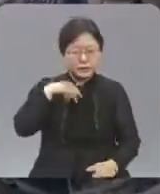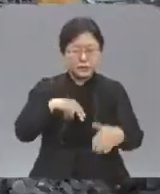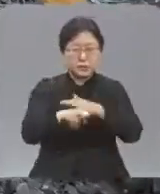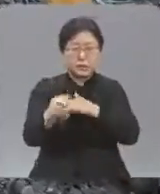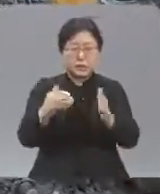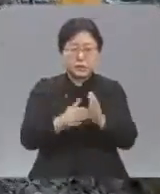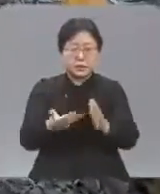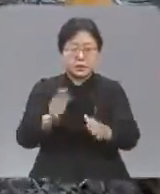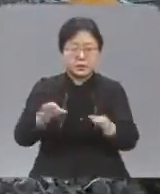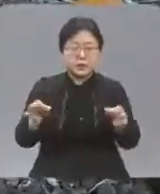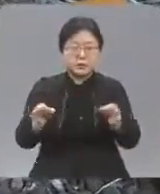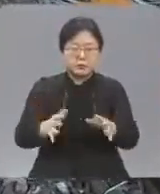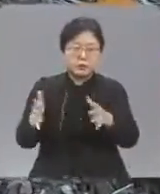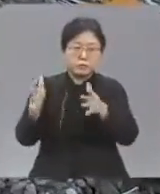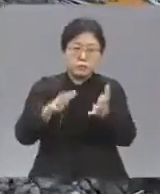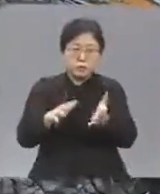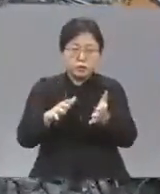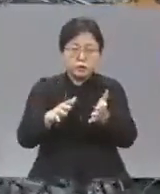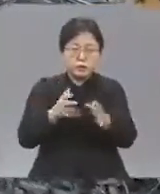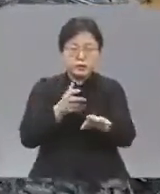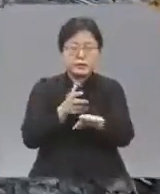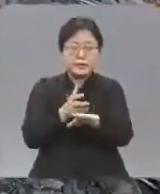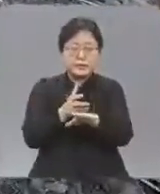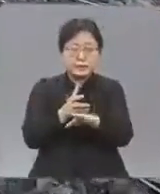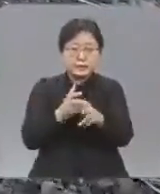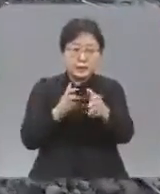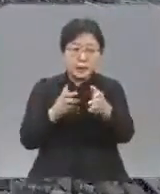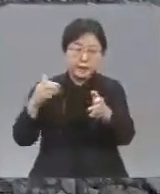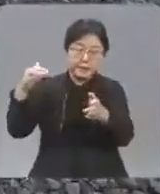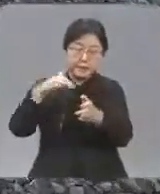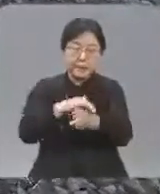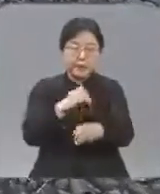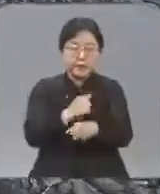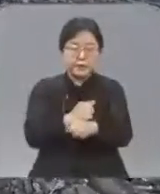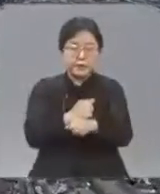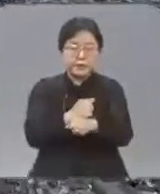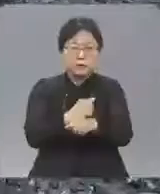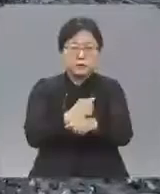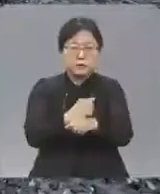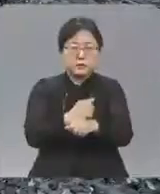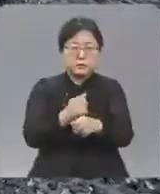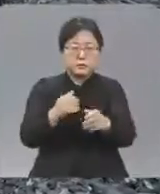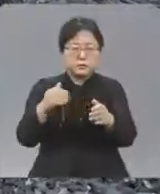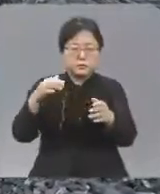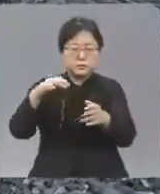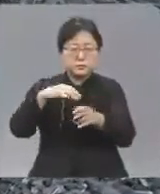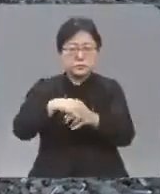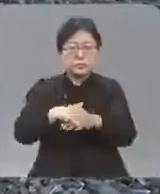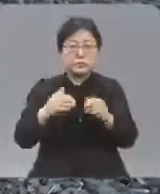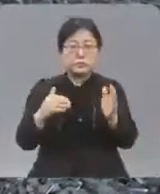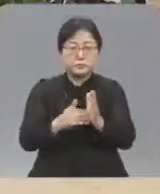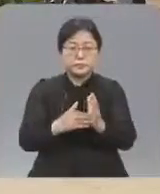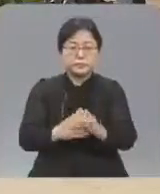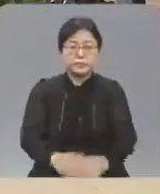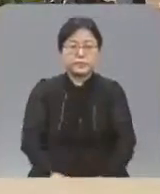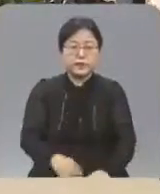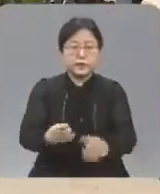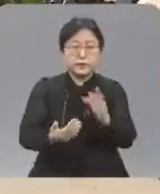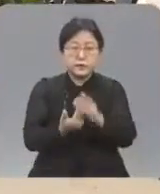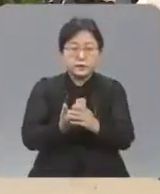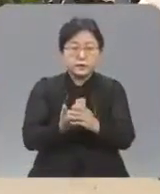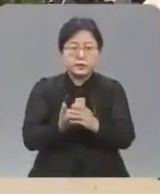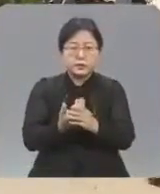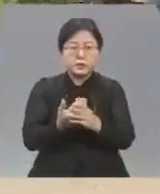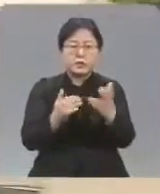대피했지만 순식간에 무너진 건물이 차도 쪽으로 쓰러지면서 지나가던 버스와 차량이 깔렸습니다. 이